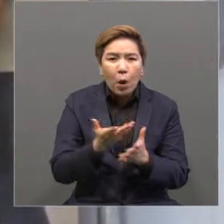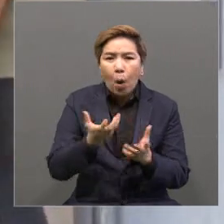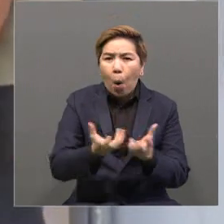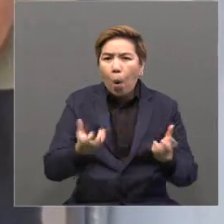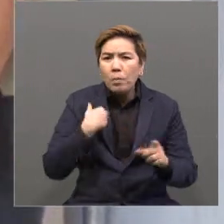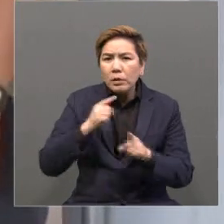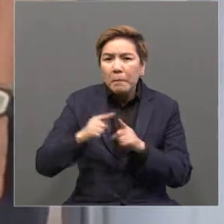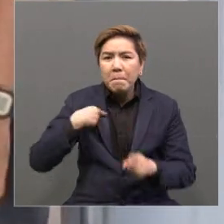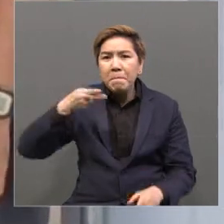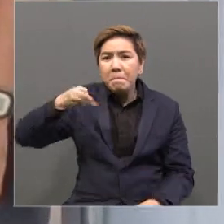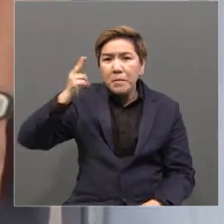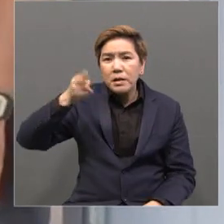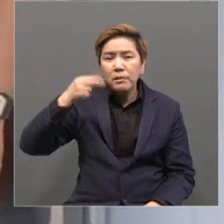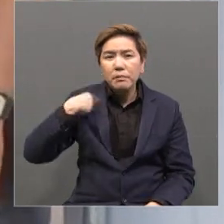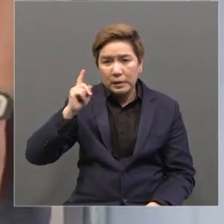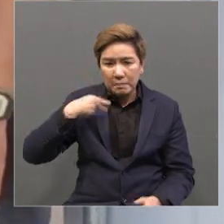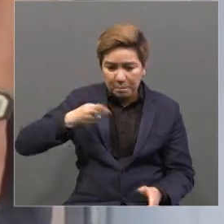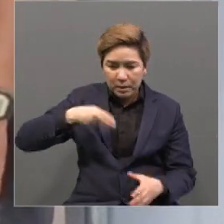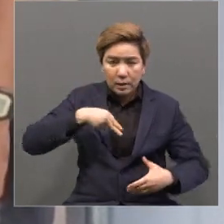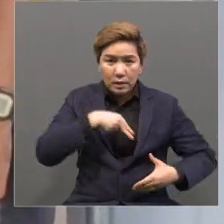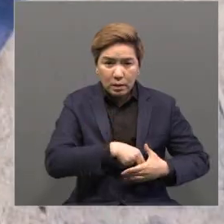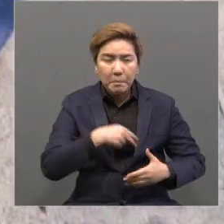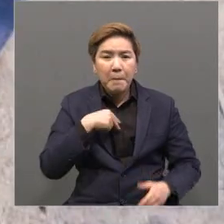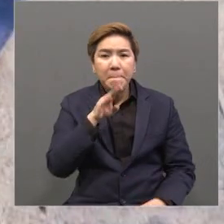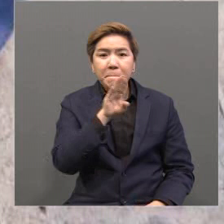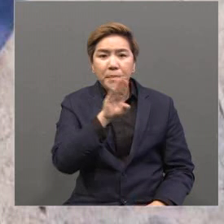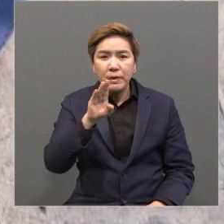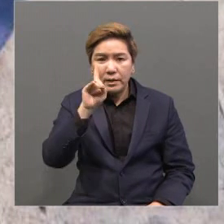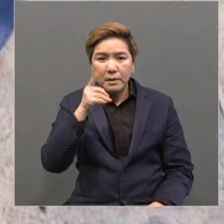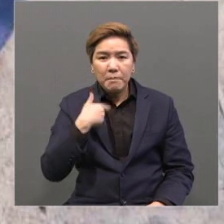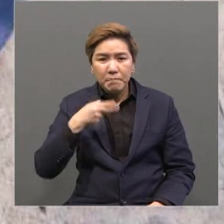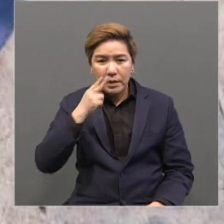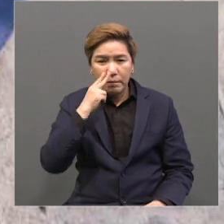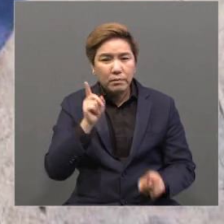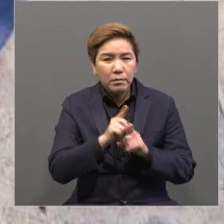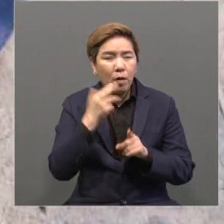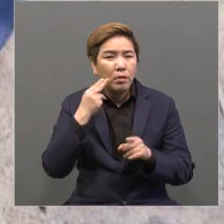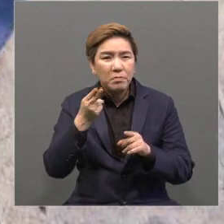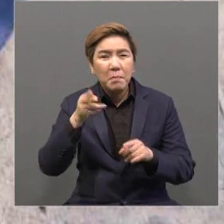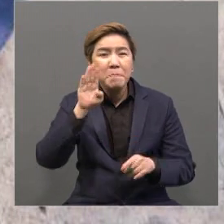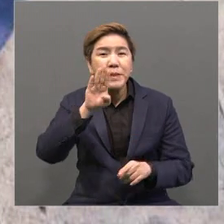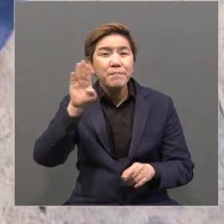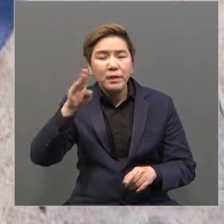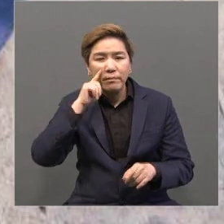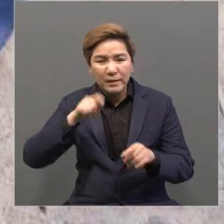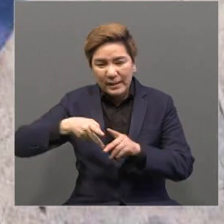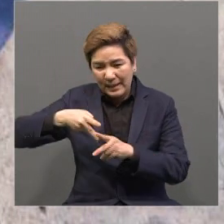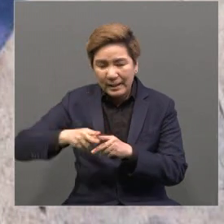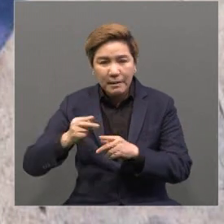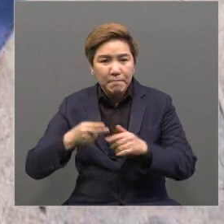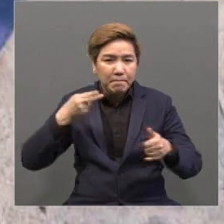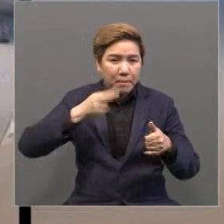อาวุธคุณผู้ชมมีปืนบีบีกัน 1กระบอกเมื่อวานนี้เราก็รายงานข่าวไปนั้นมีการก่อเหตุฆาตกรรมที่เอาปืนบีบีกันไปดัดแปลง